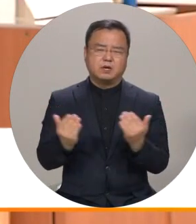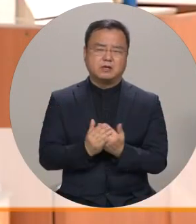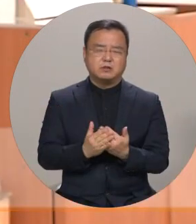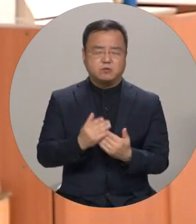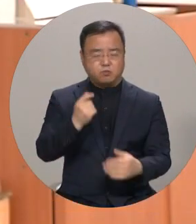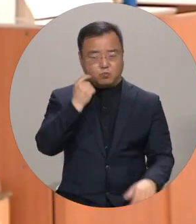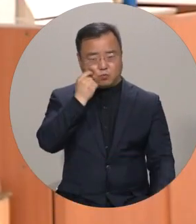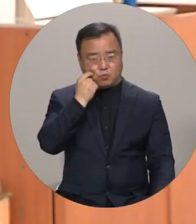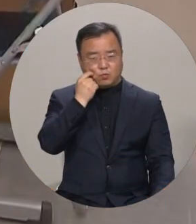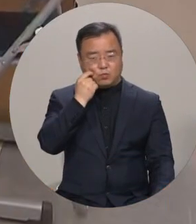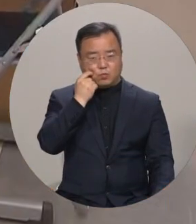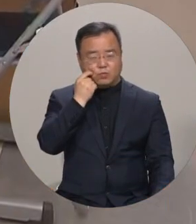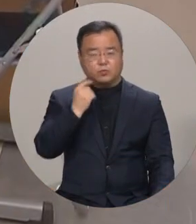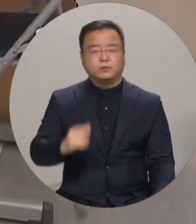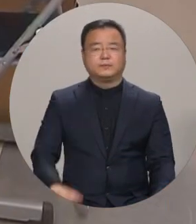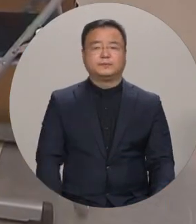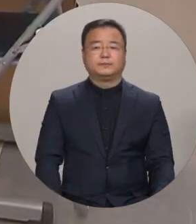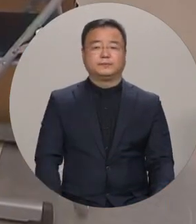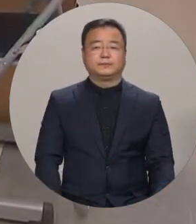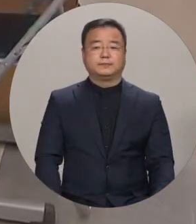못하구나.